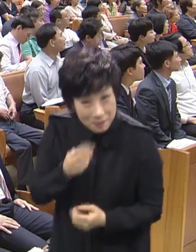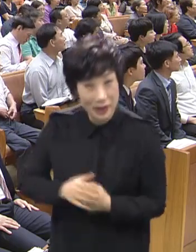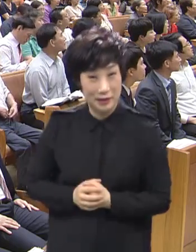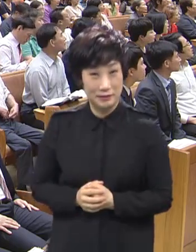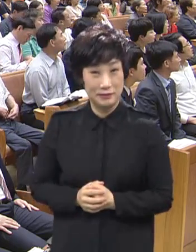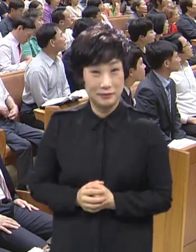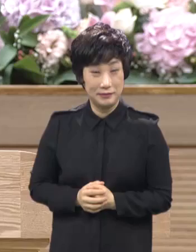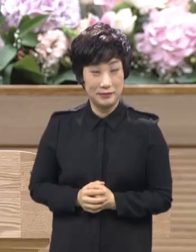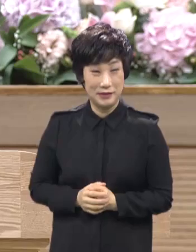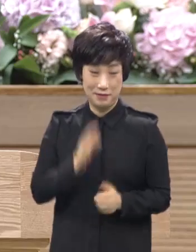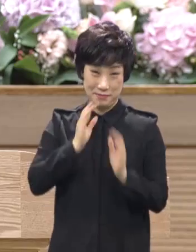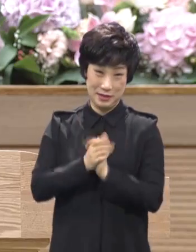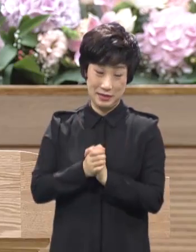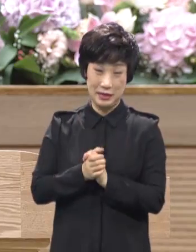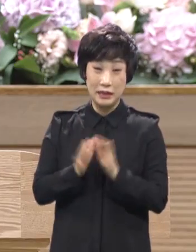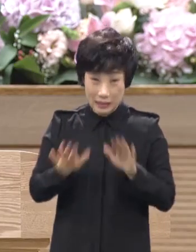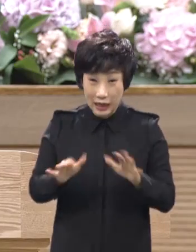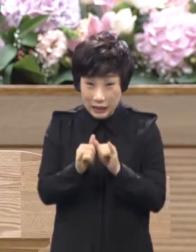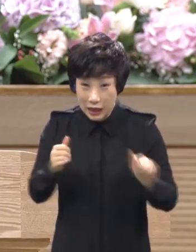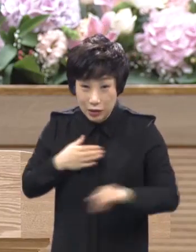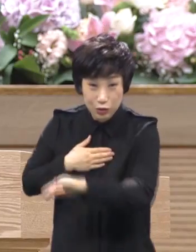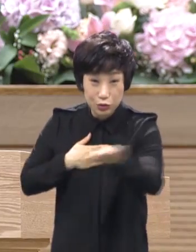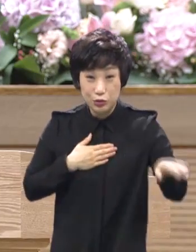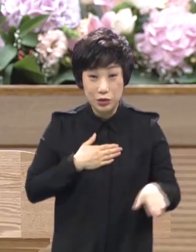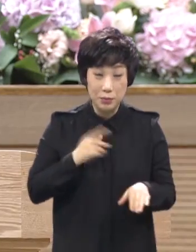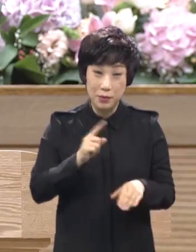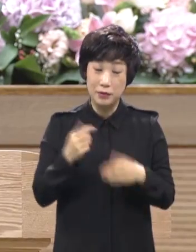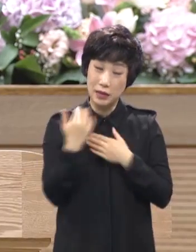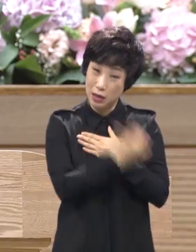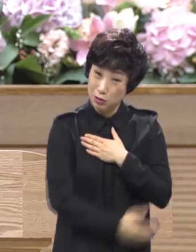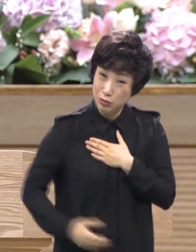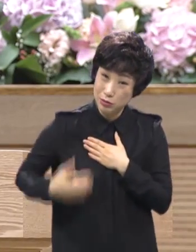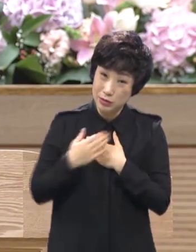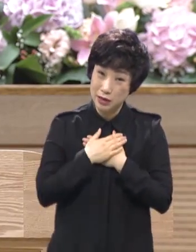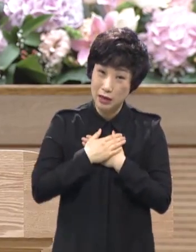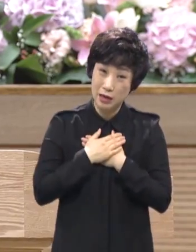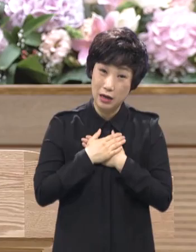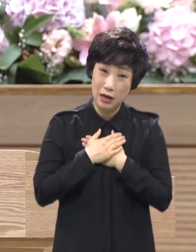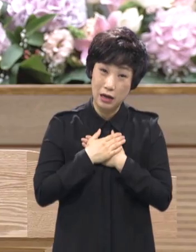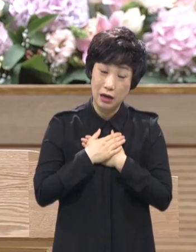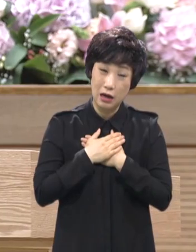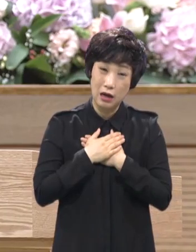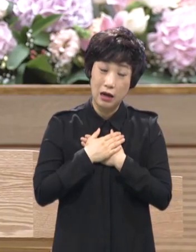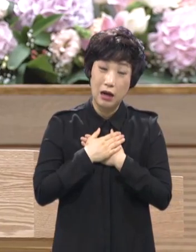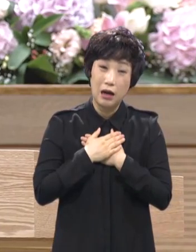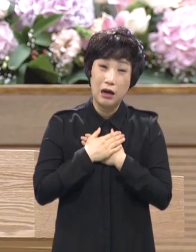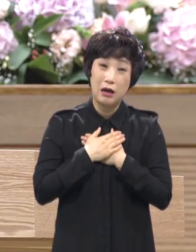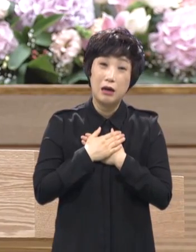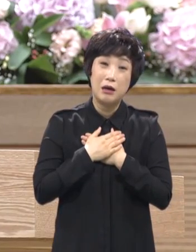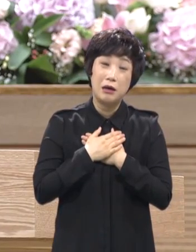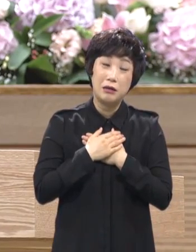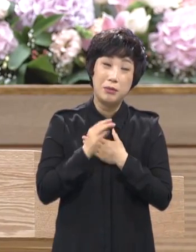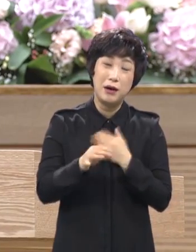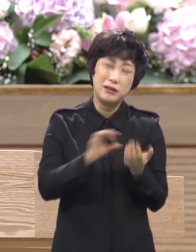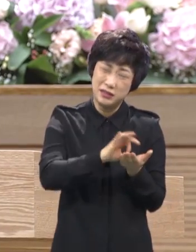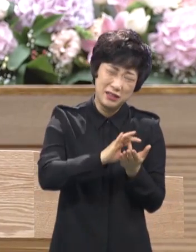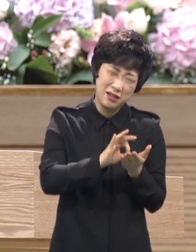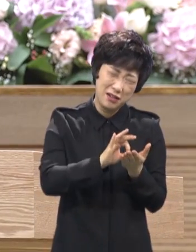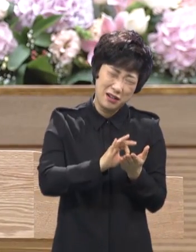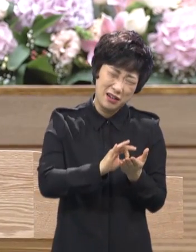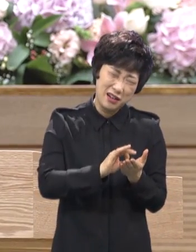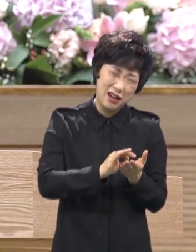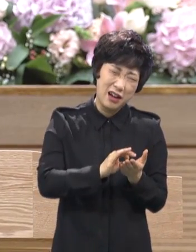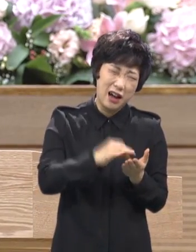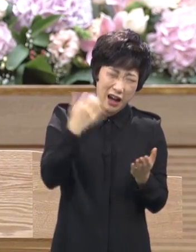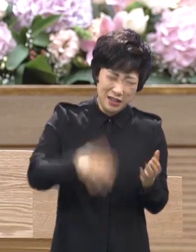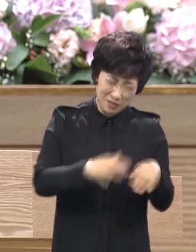그래서 인간은 자기 육체가 다 못 쓰는 돈을